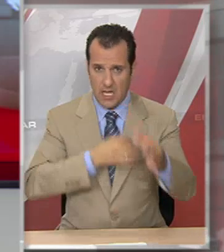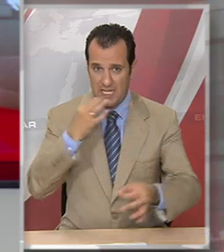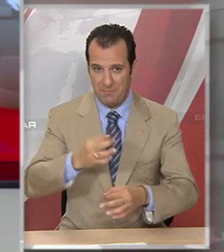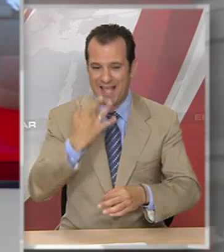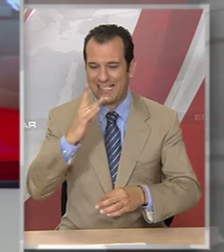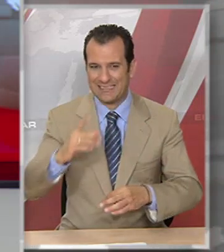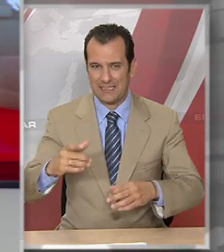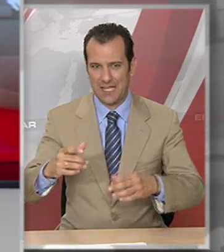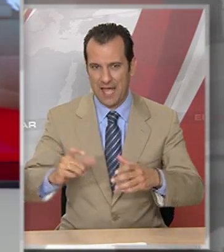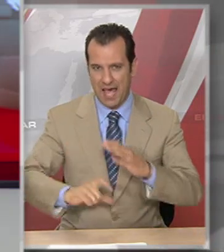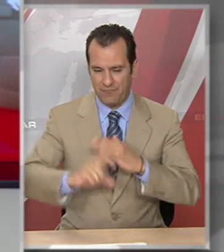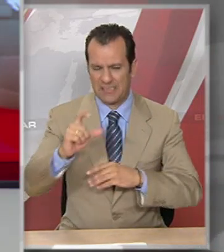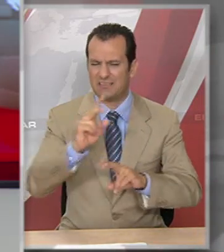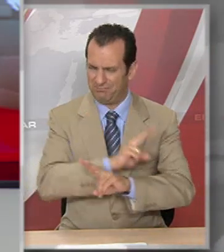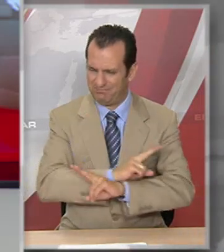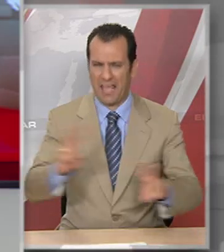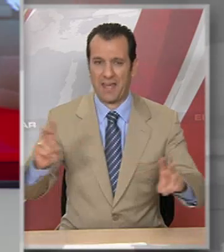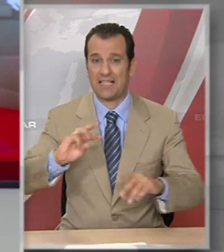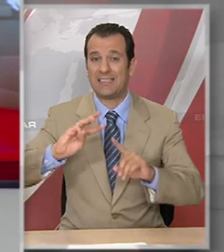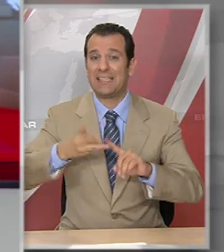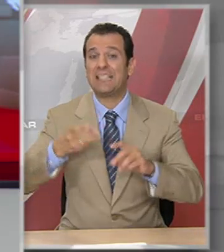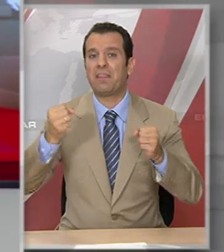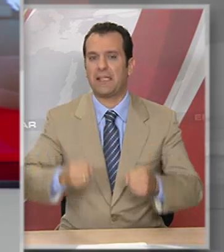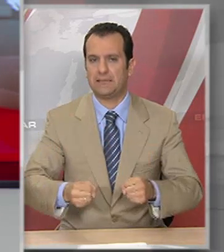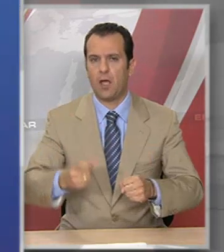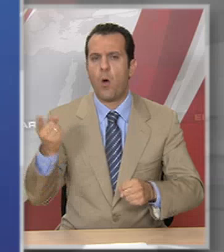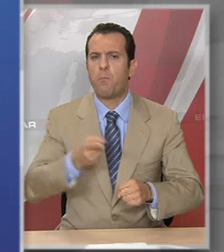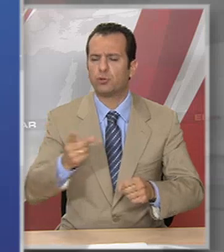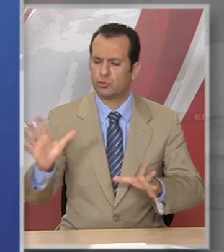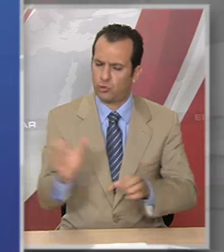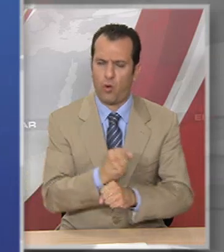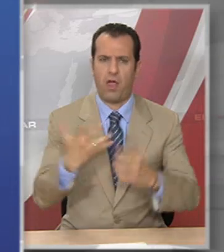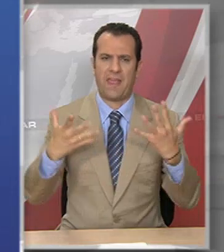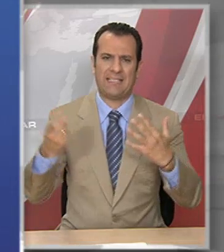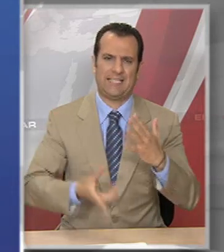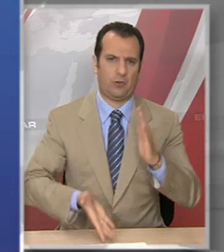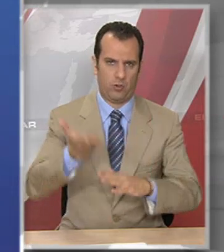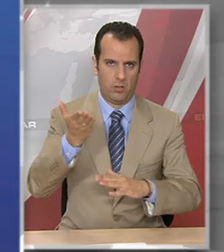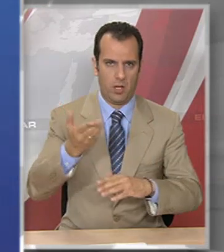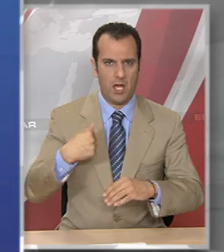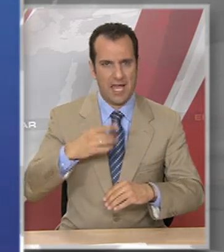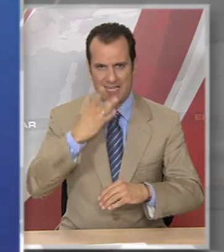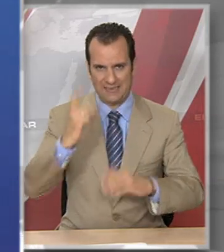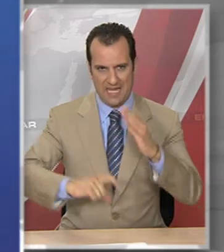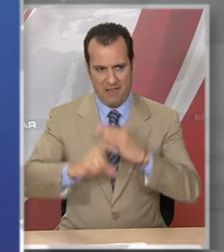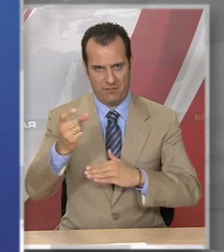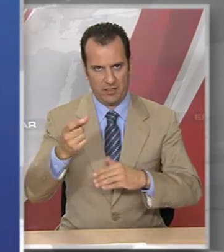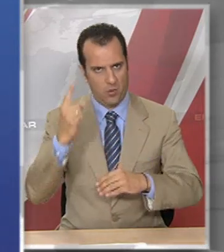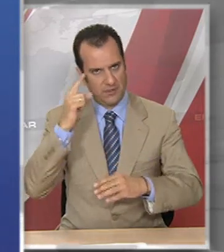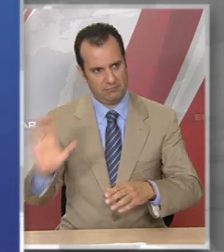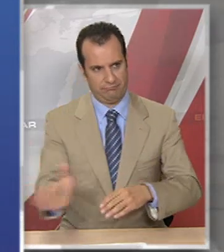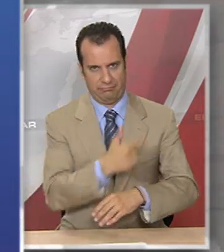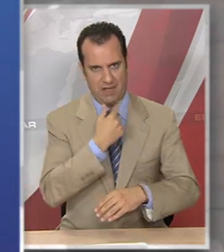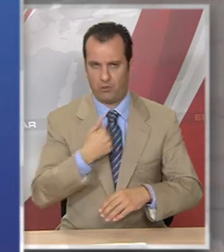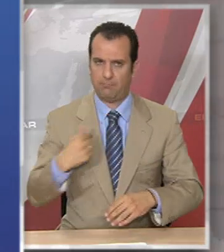είναι καθαρά τρίτη δύναμη και το ποσοστό της θα είναι διψήφιο. Δεν τελειώνει τόσο εύκολα η Χρυσή Αυγή. Η Χρυσή Αυγή είναι παρούσα στη